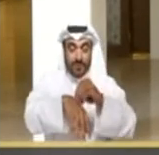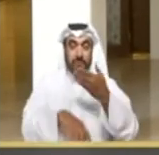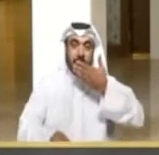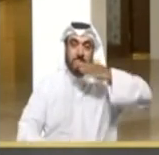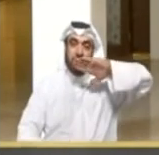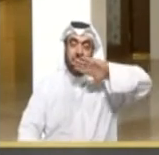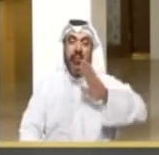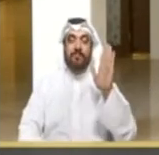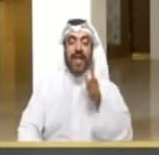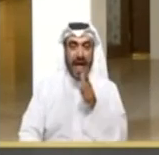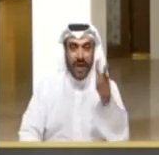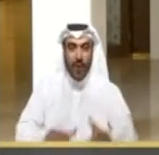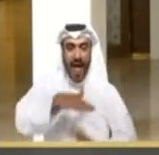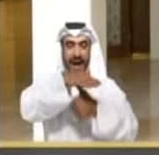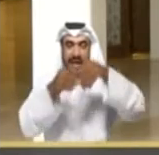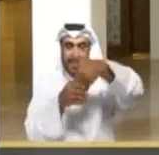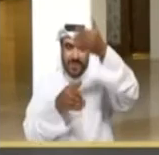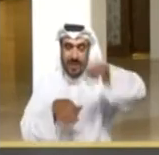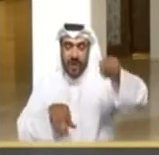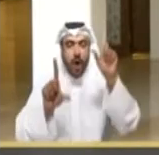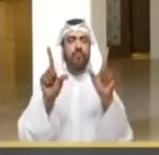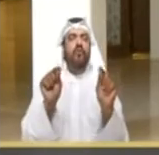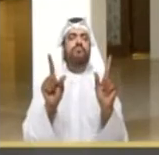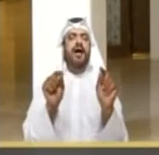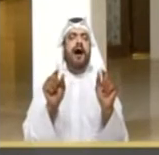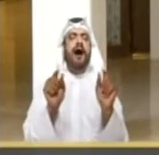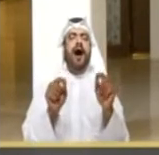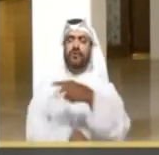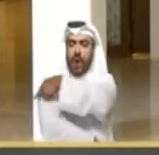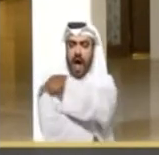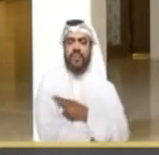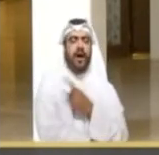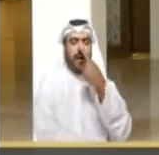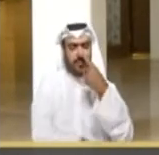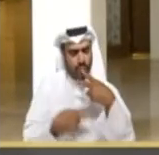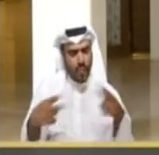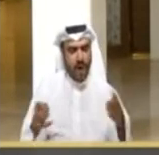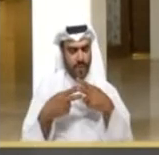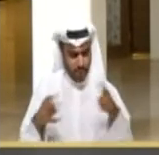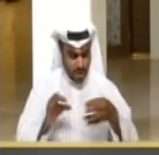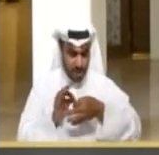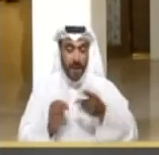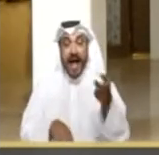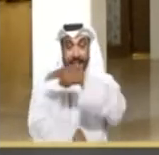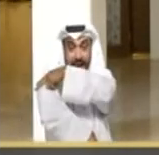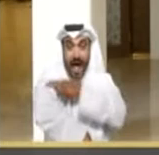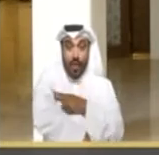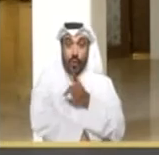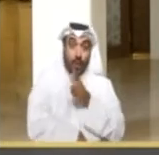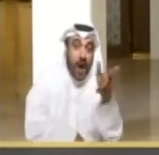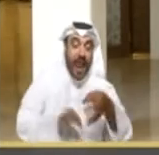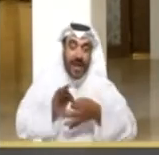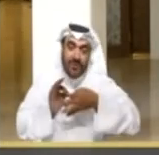ما تفضل السيد مرزوق الغانم بأنه اجتماع مثمر وإيجابي. وأيضا كانت هناك أيضا رسالة من النواب إلى حضرة صاحب السمو أمير